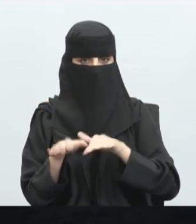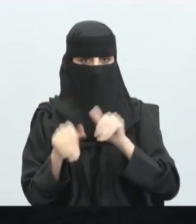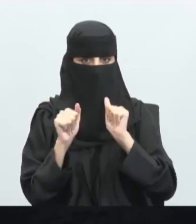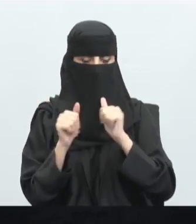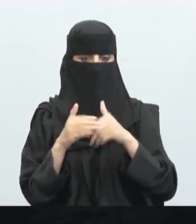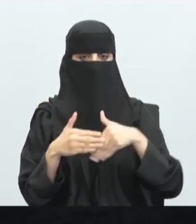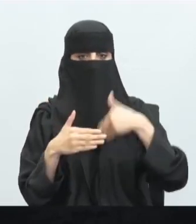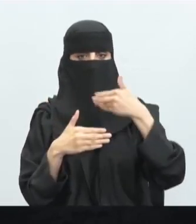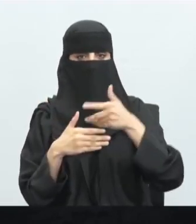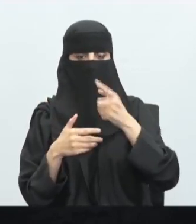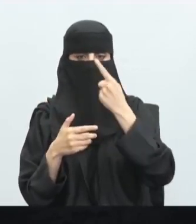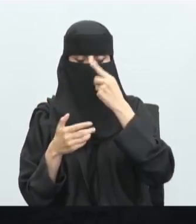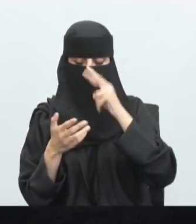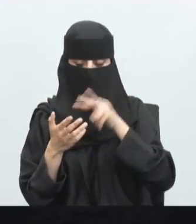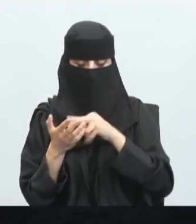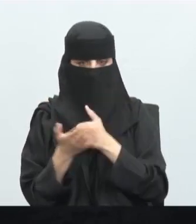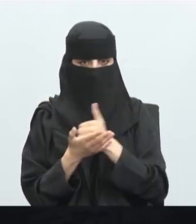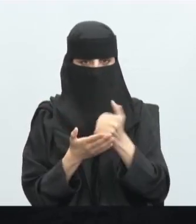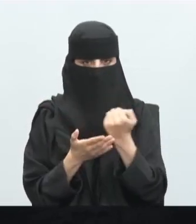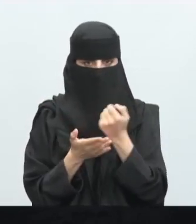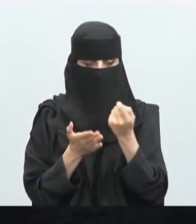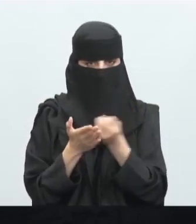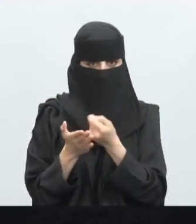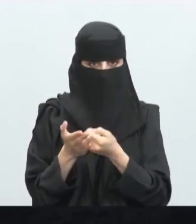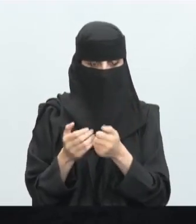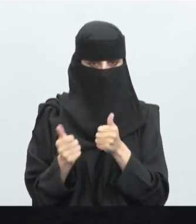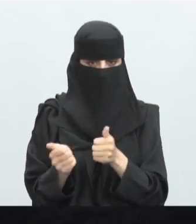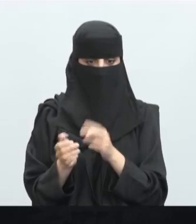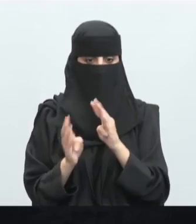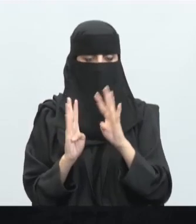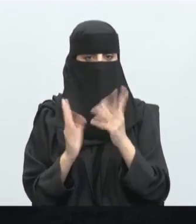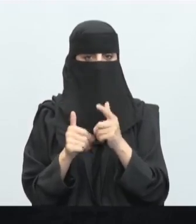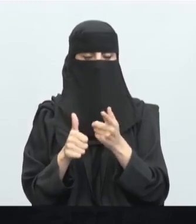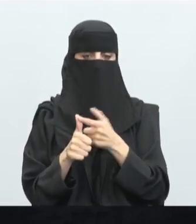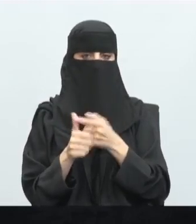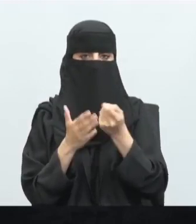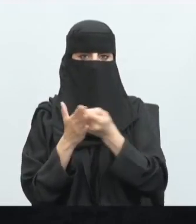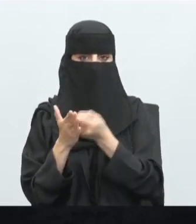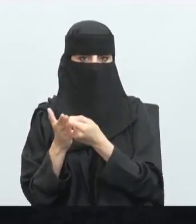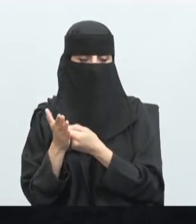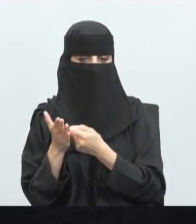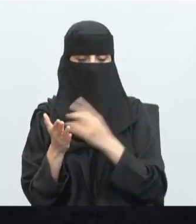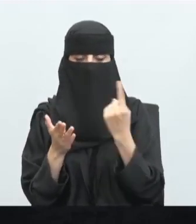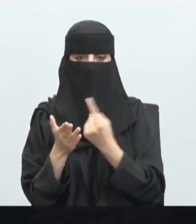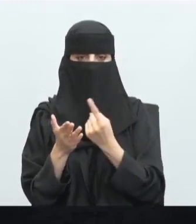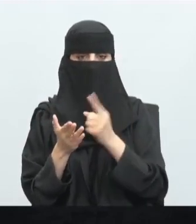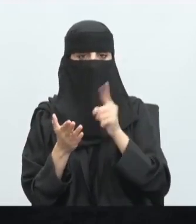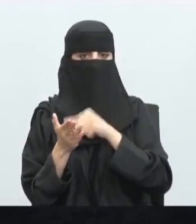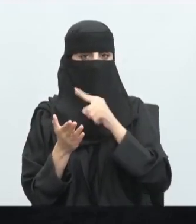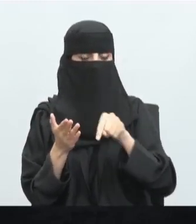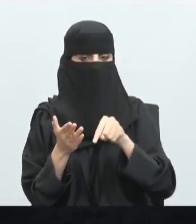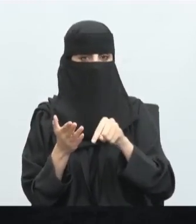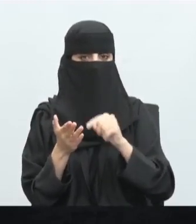باسلوبي انا كيف اكتب القصه اولا اخطاء املائيه اخطاء نحويه تقديم